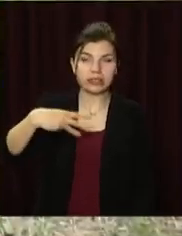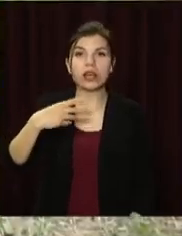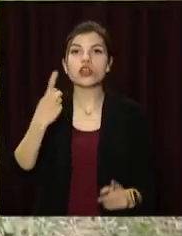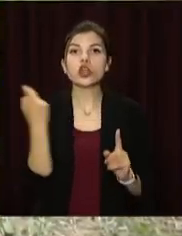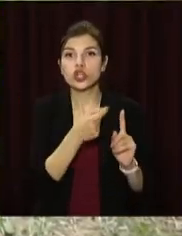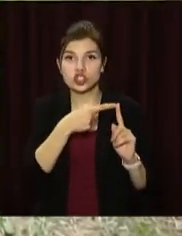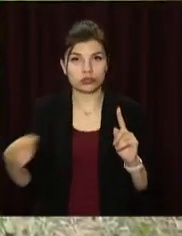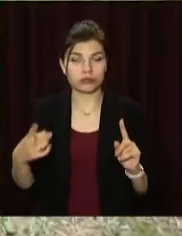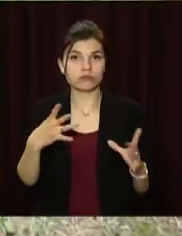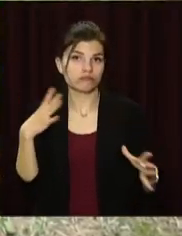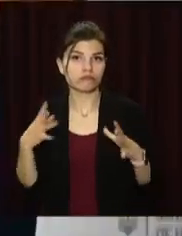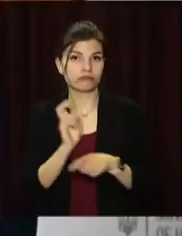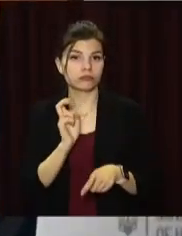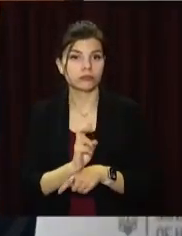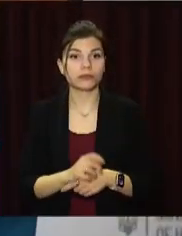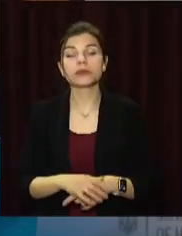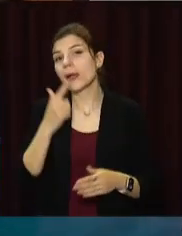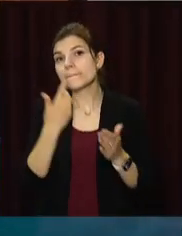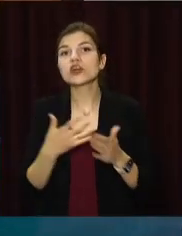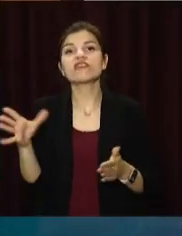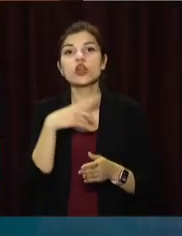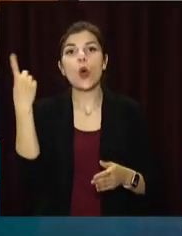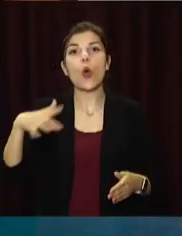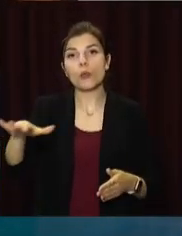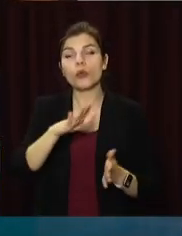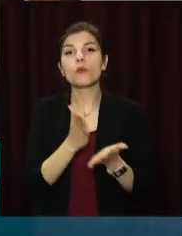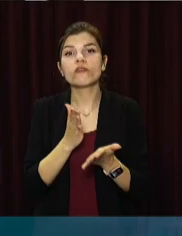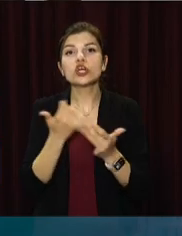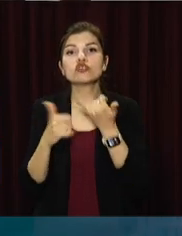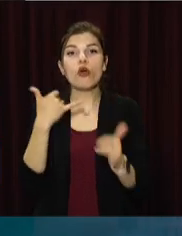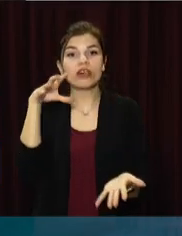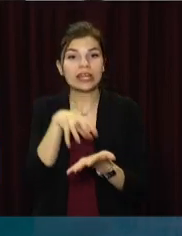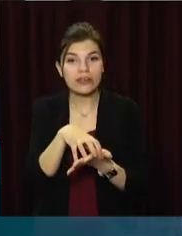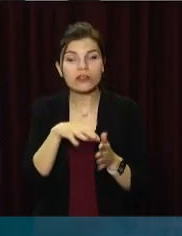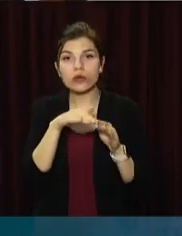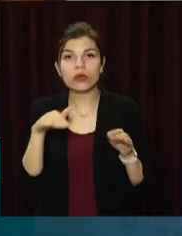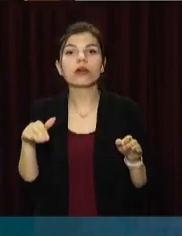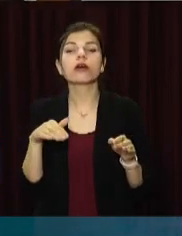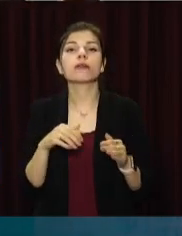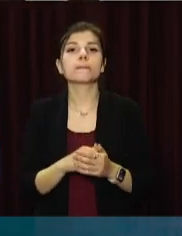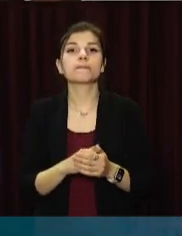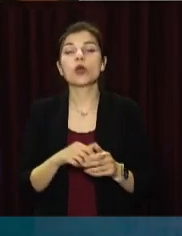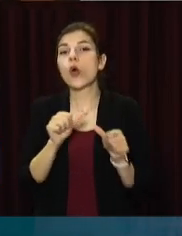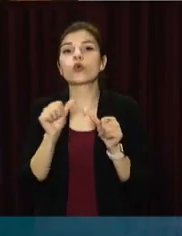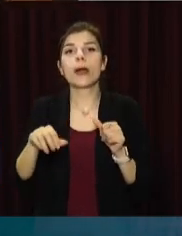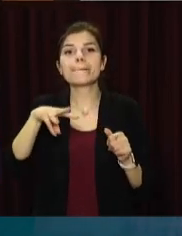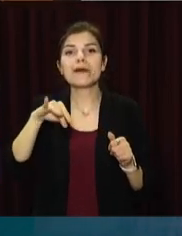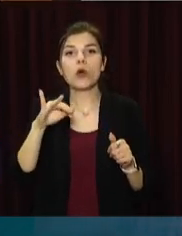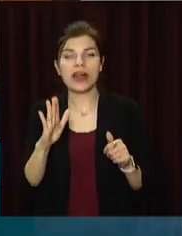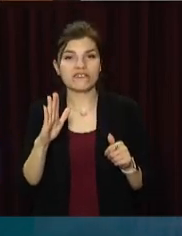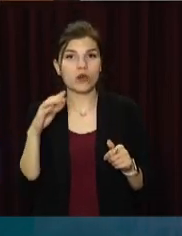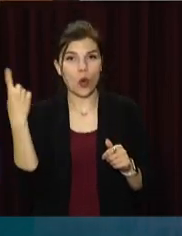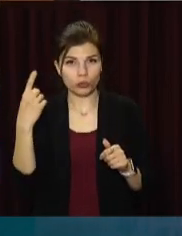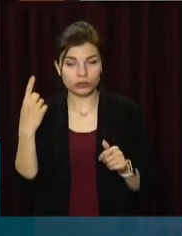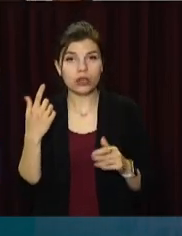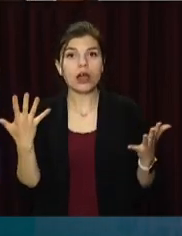тиждень. 45, да, нормально. Майже всі області перебувають в жовтому рівні карантинних обмежень, окрім Миколаївської області,